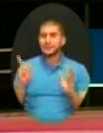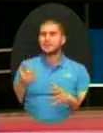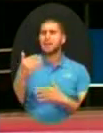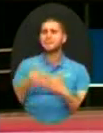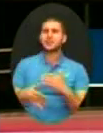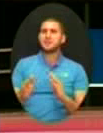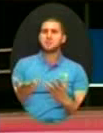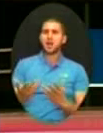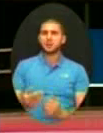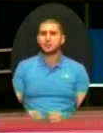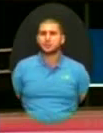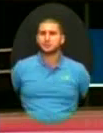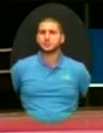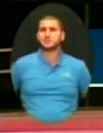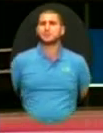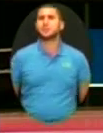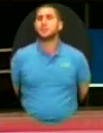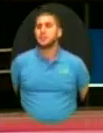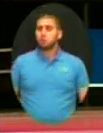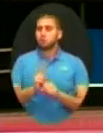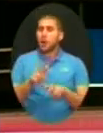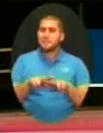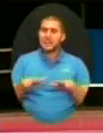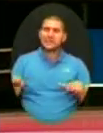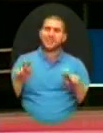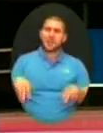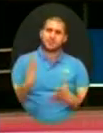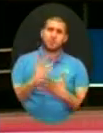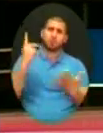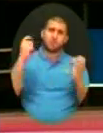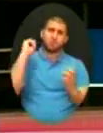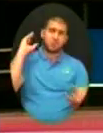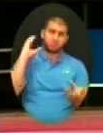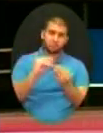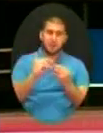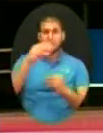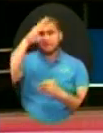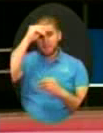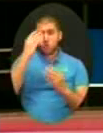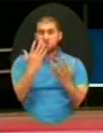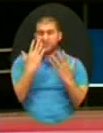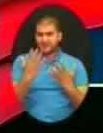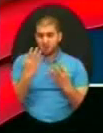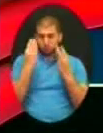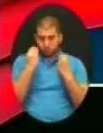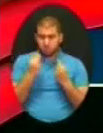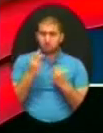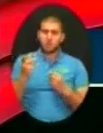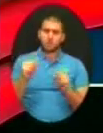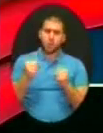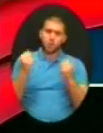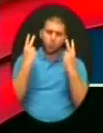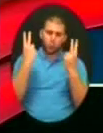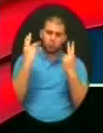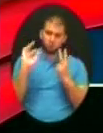בסוף להיות ששמירה על הסטטוס קוו, מה שהיה כאן 70 שנה, שבחור ישיבה שלומד, שתורתו אמנותו, אברך